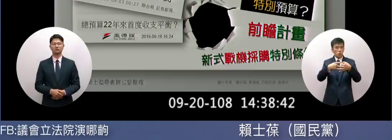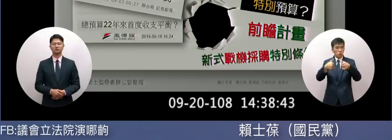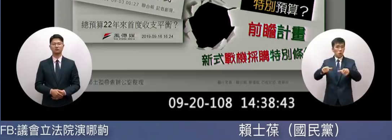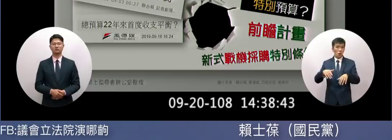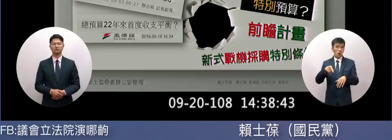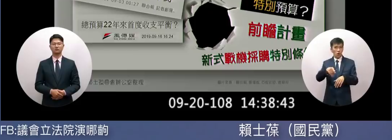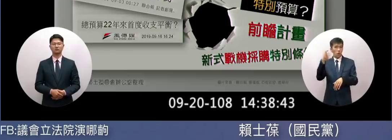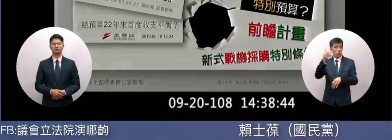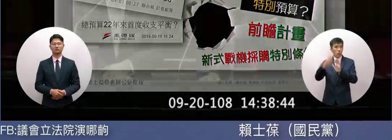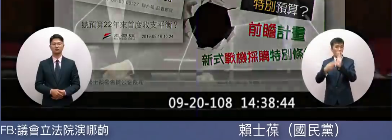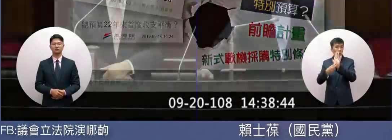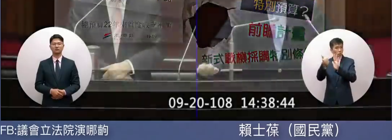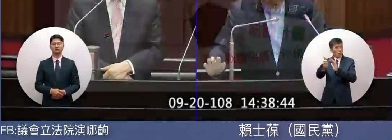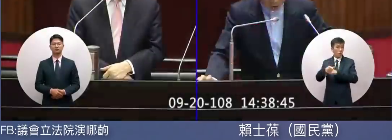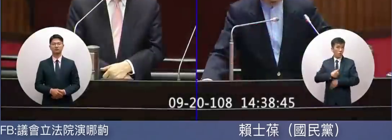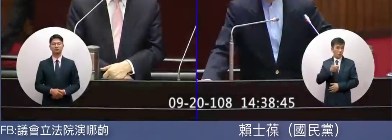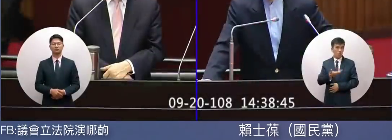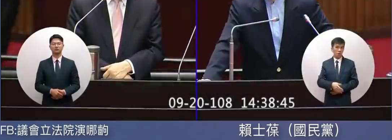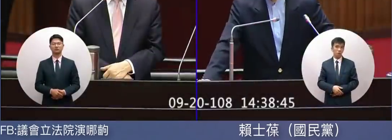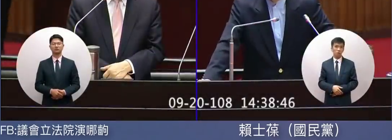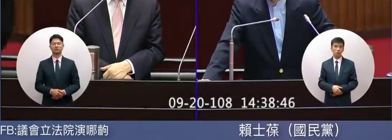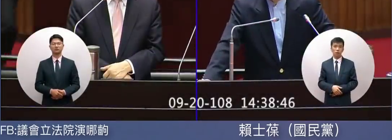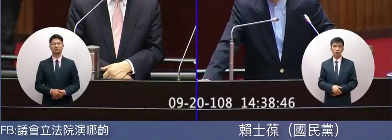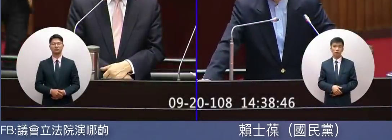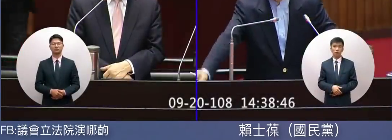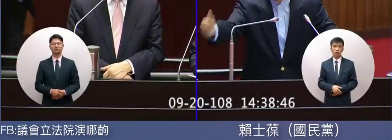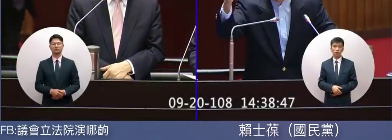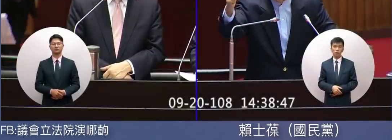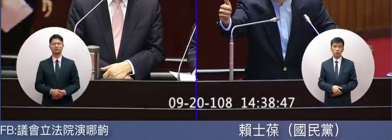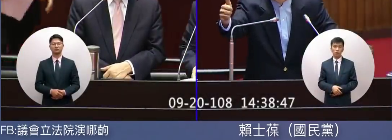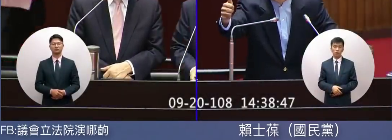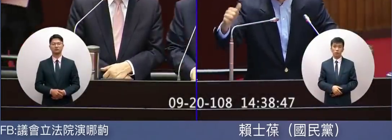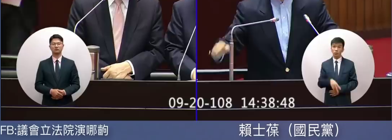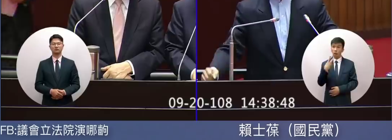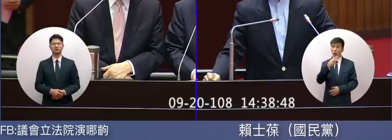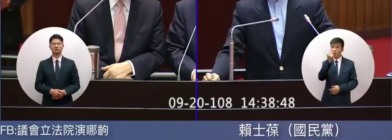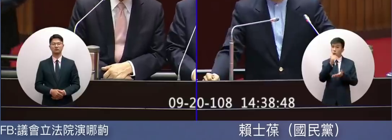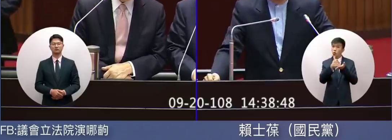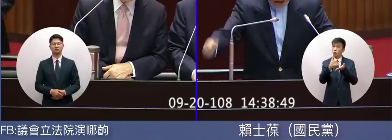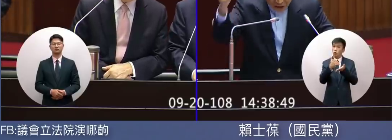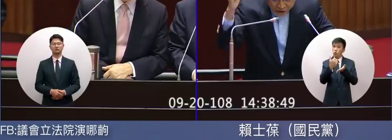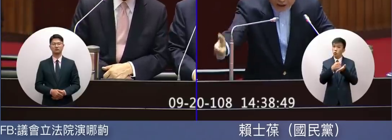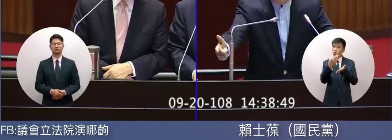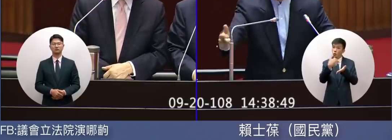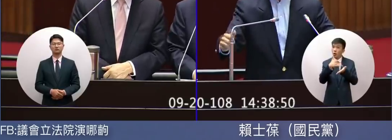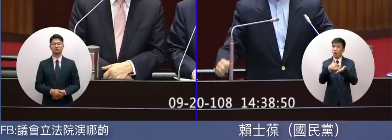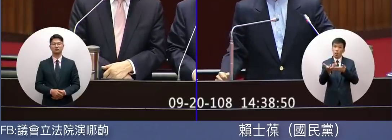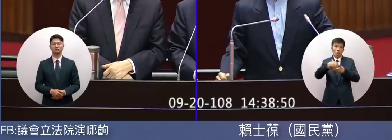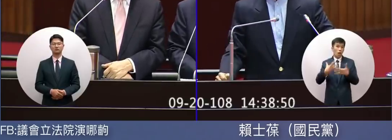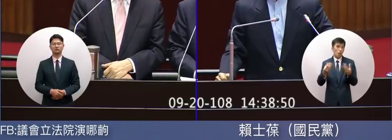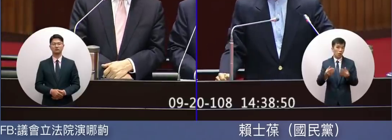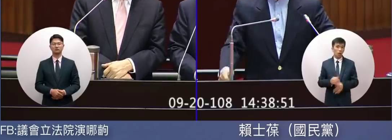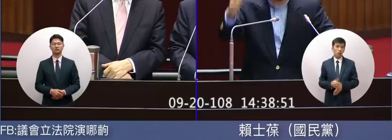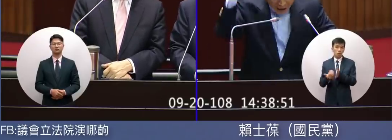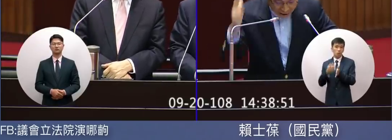要回到有没有乌青啦吼？结果我们的特别预算没有纳进来，前瞻预算没有纳